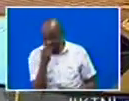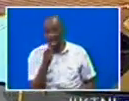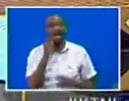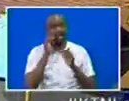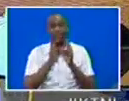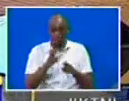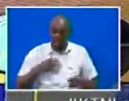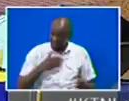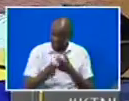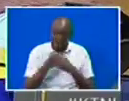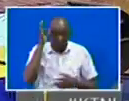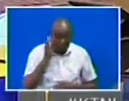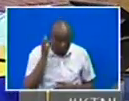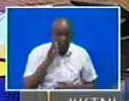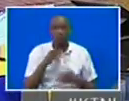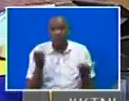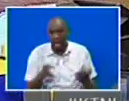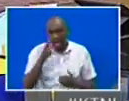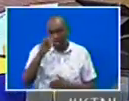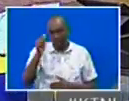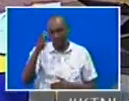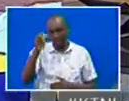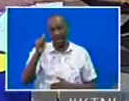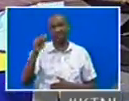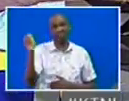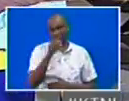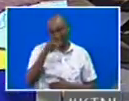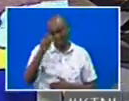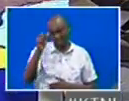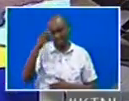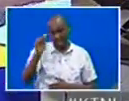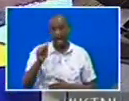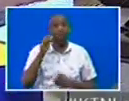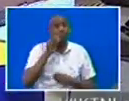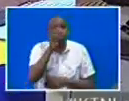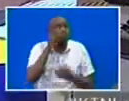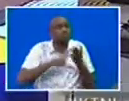Francis Mtalaki anatupeleka katika eneo la Mamangina huko Mombasa tuweze kujionea mazuri ya huko.